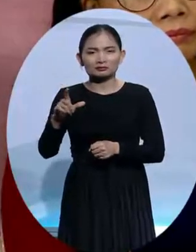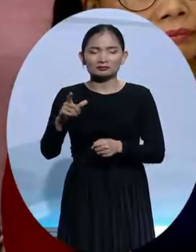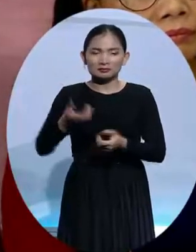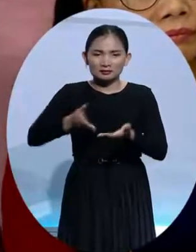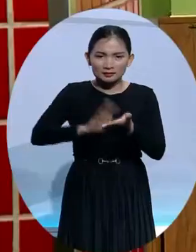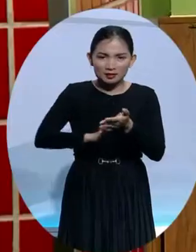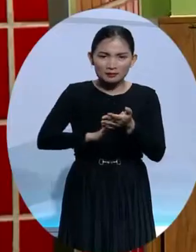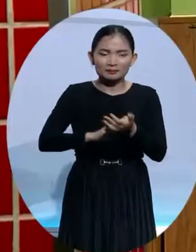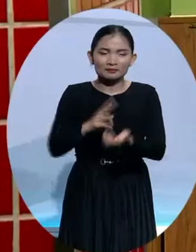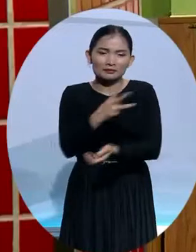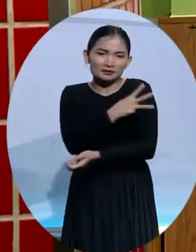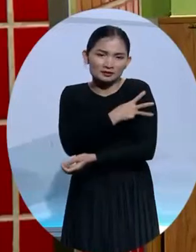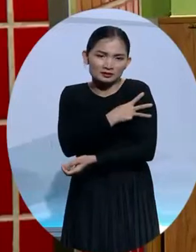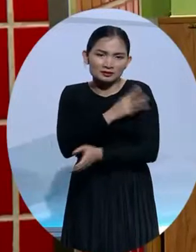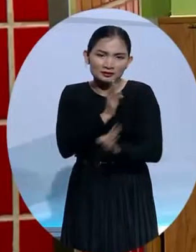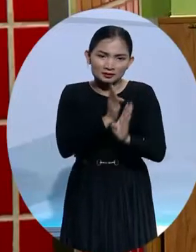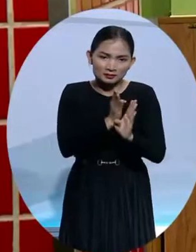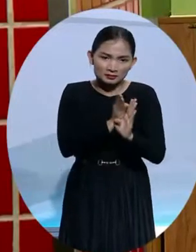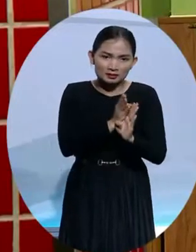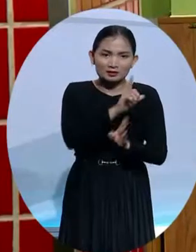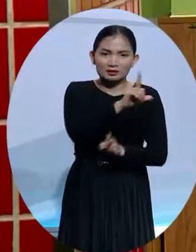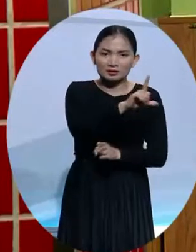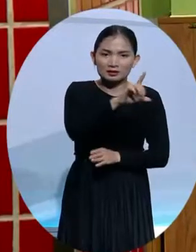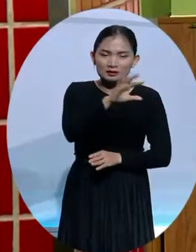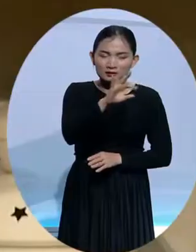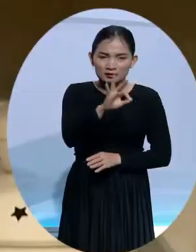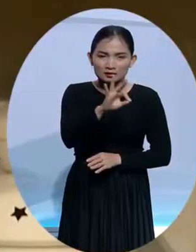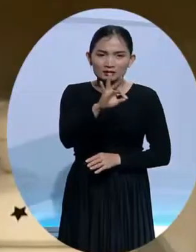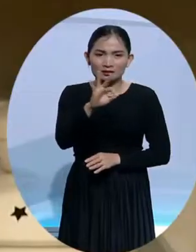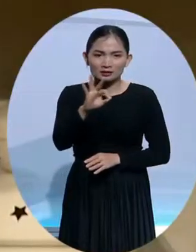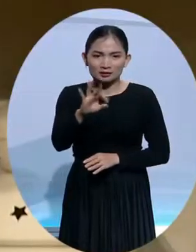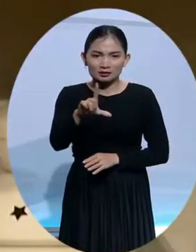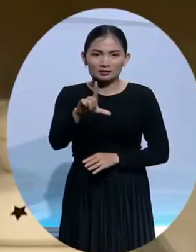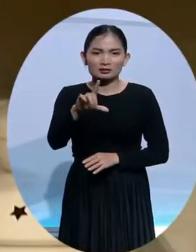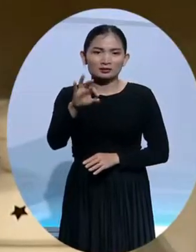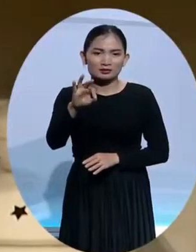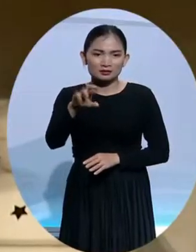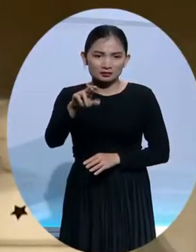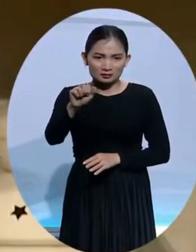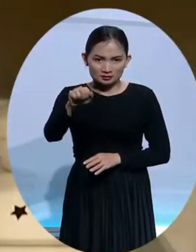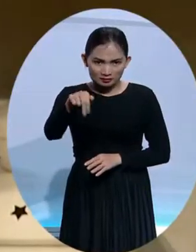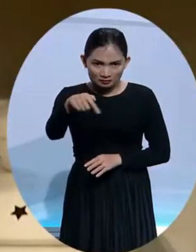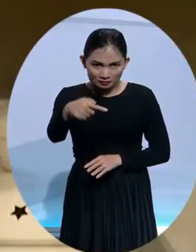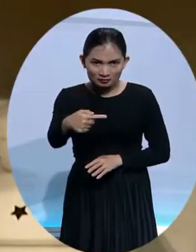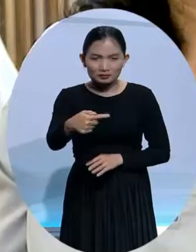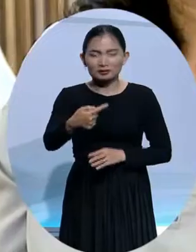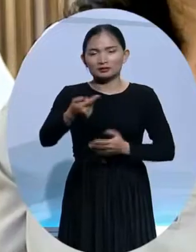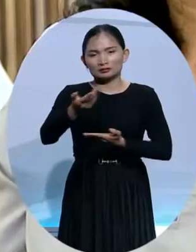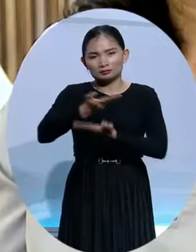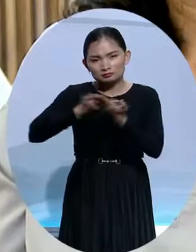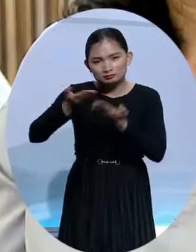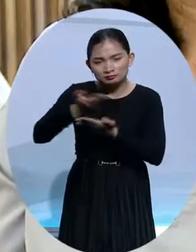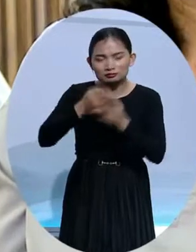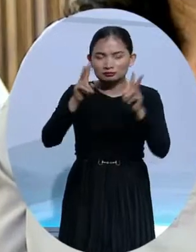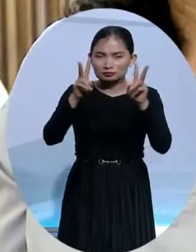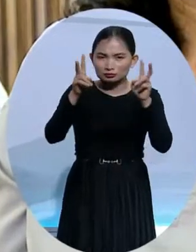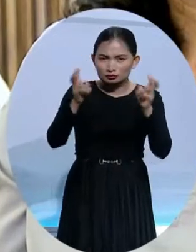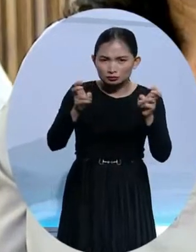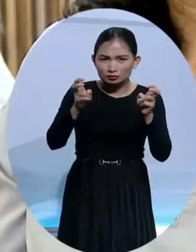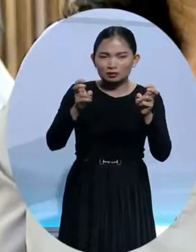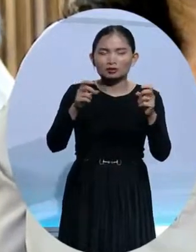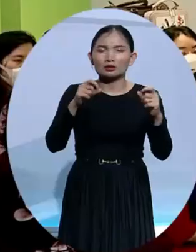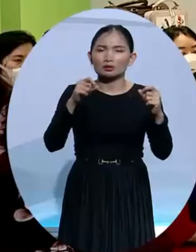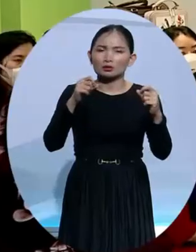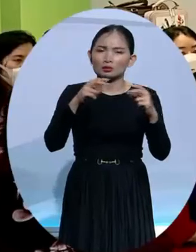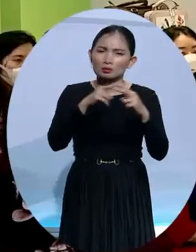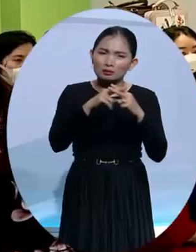sẻ những quan niệm, những câu chuyện từ cuộc sống đời thường giữa những mối quan hệ cha mẹ, con cái, bạn bè, vợ chồng để chan hòa